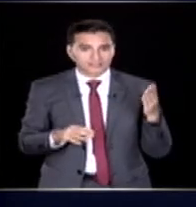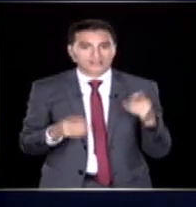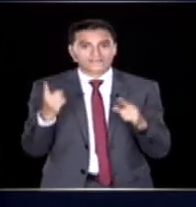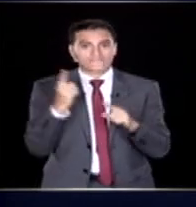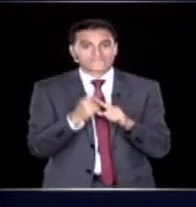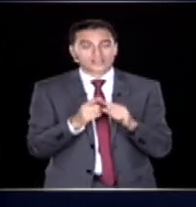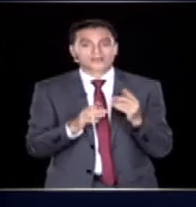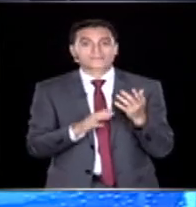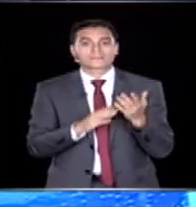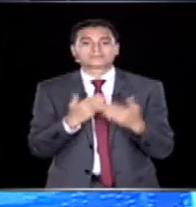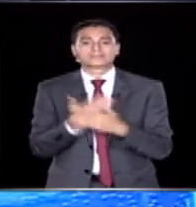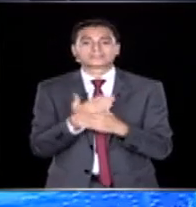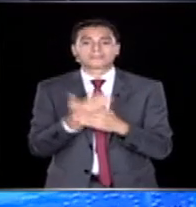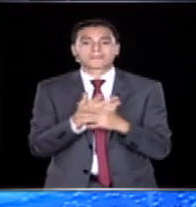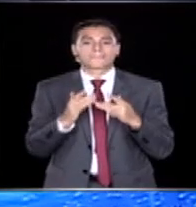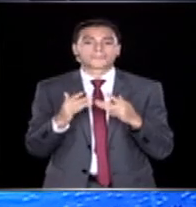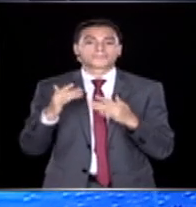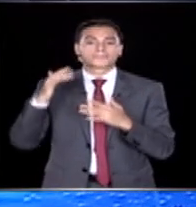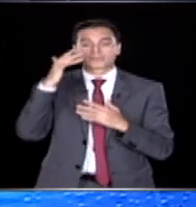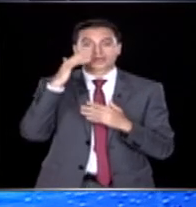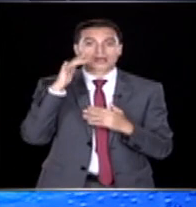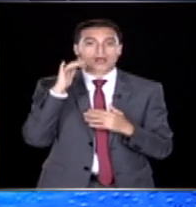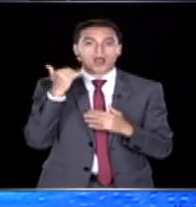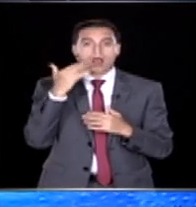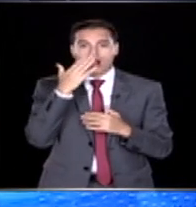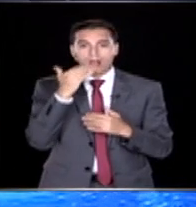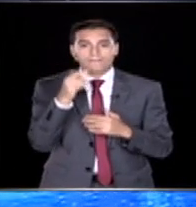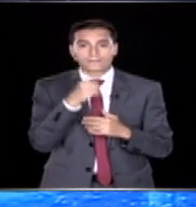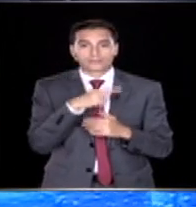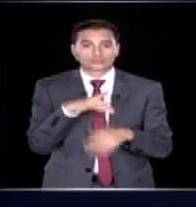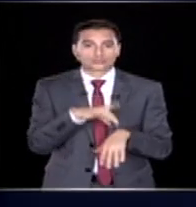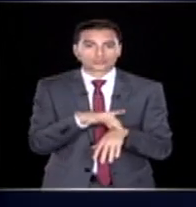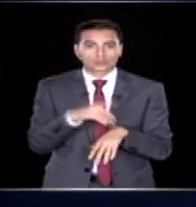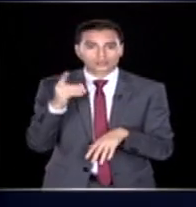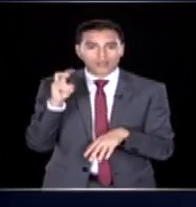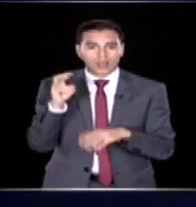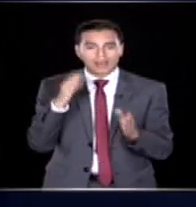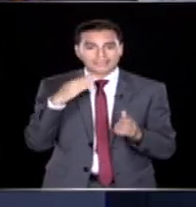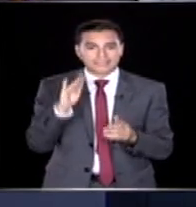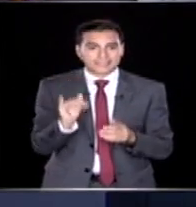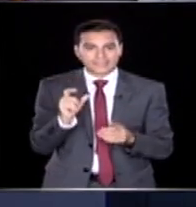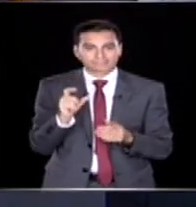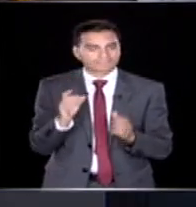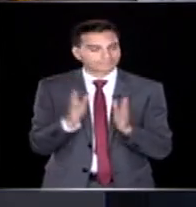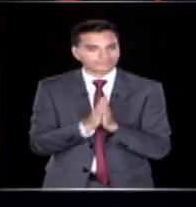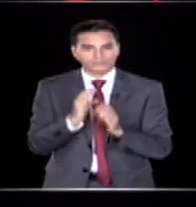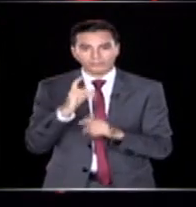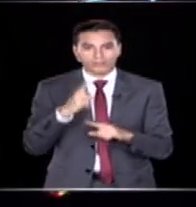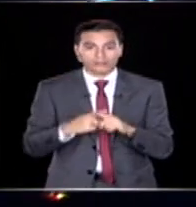وأسباب تقدم الغرب. إيمان إجابتك؟ دكتور طه حسين. إجابة خاطئة.